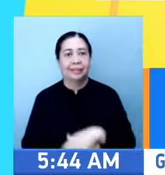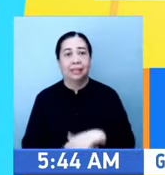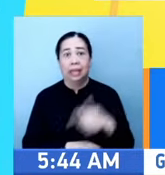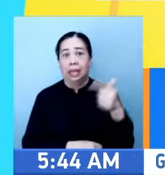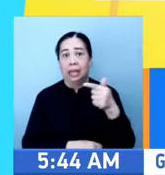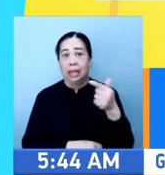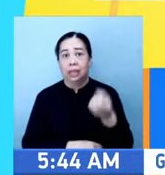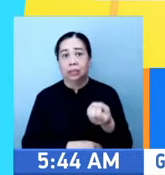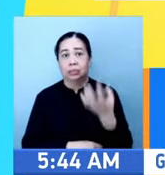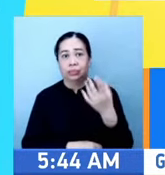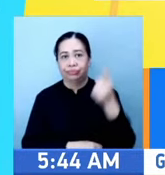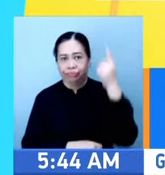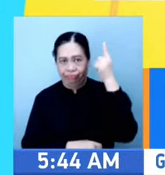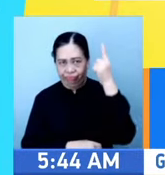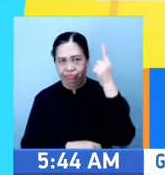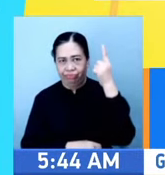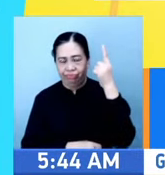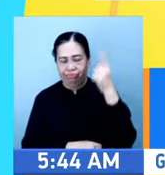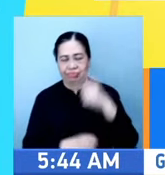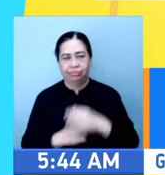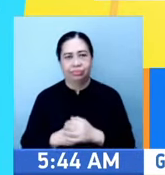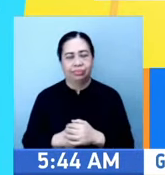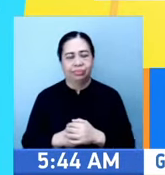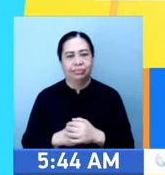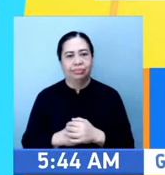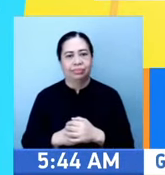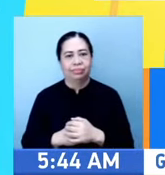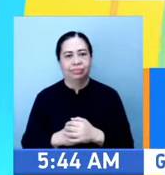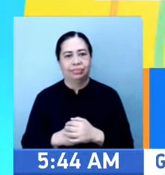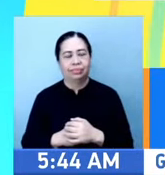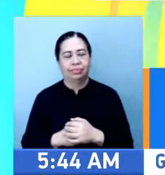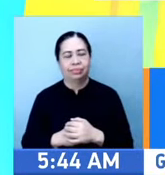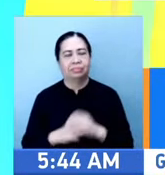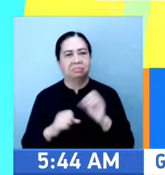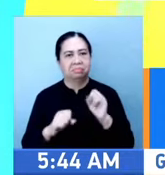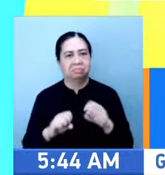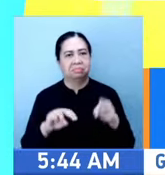peso and 10 centavos hanggang 1 peso and 30 centavos ang posibleng taas presyo.